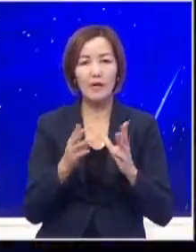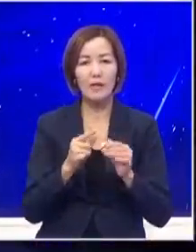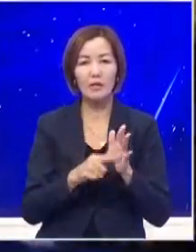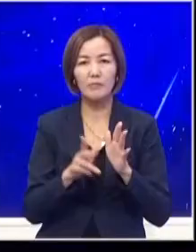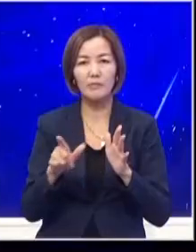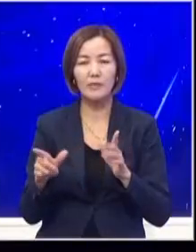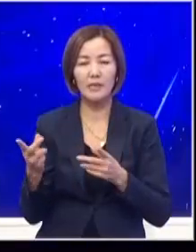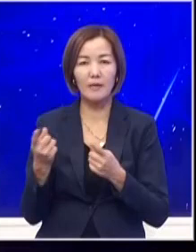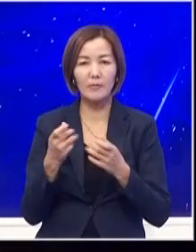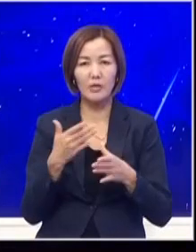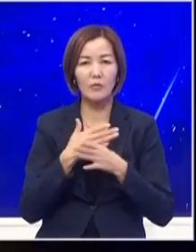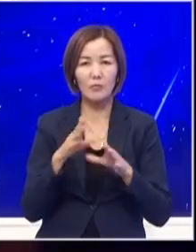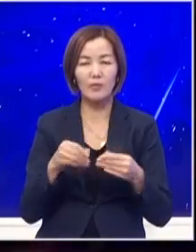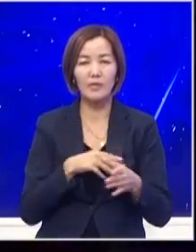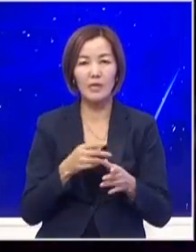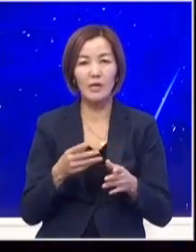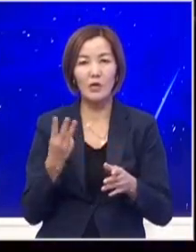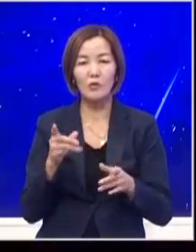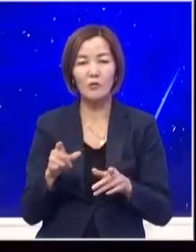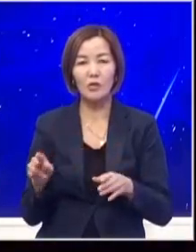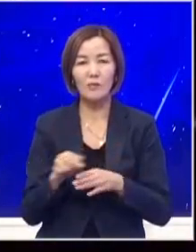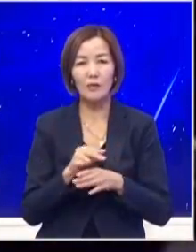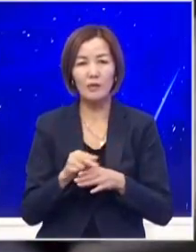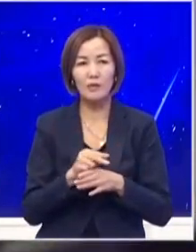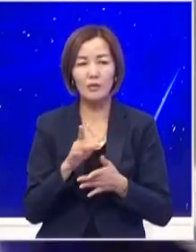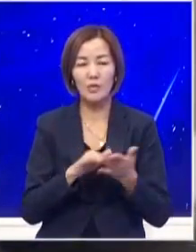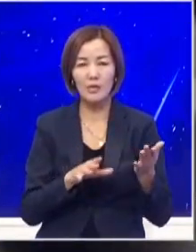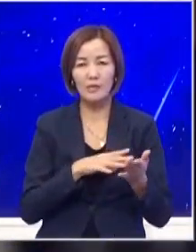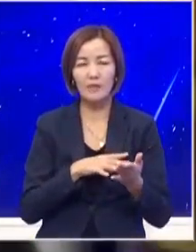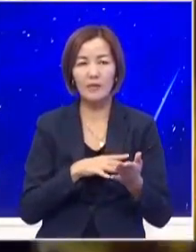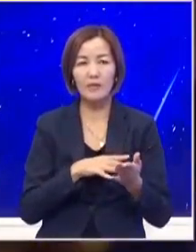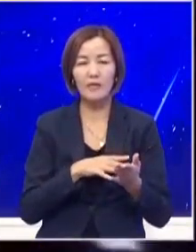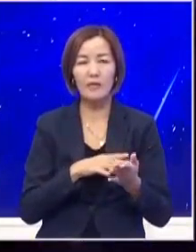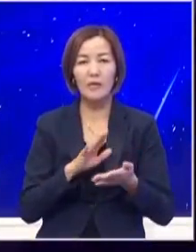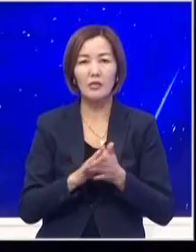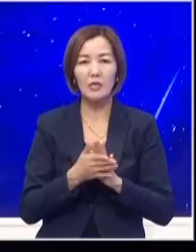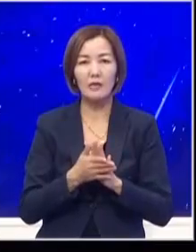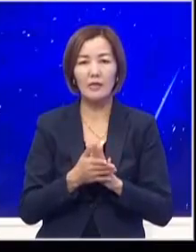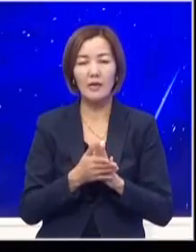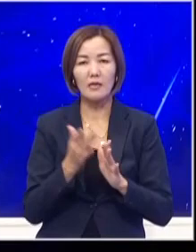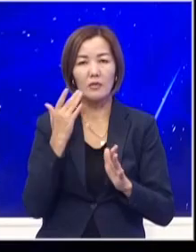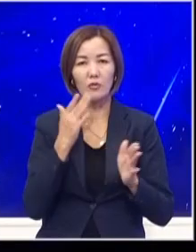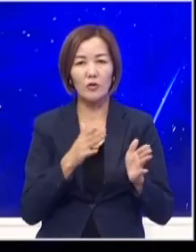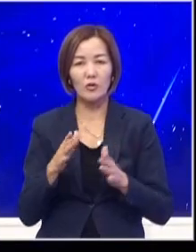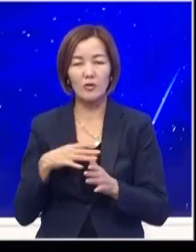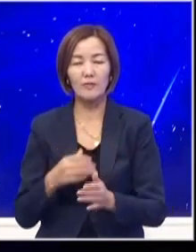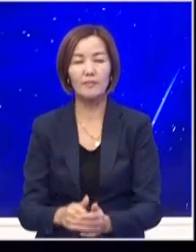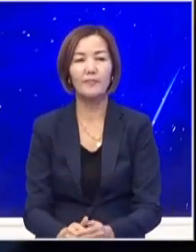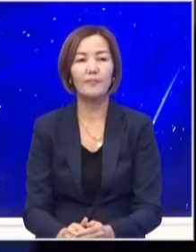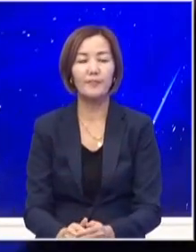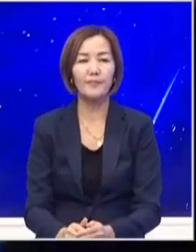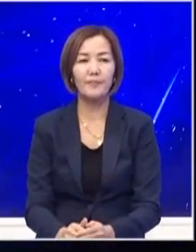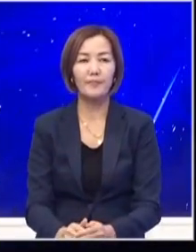адам жұмылдырылды. Қалған 3 адамның емі жедел жәрдем бөлмесінде жалғасып жатыр. Олардың жағдайы бір қалыпты.